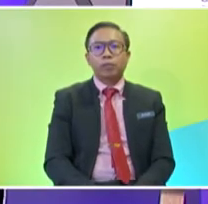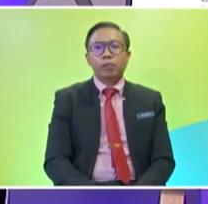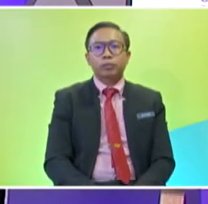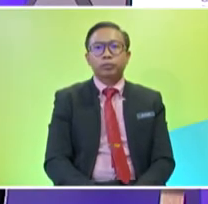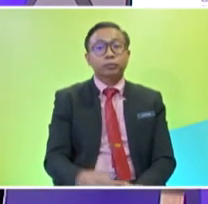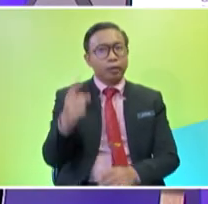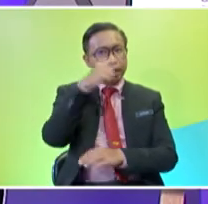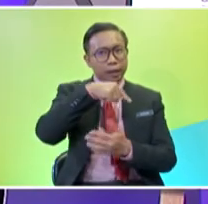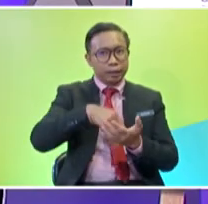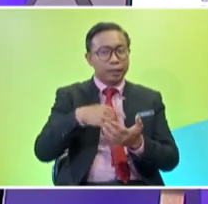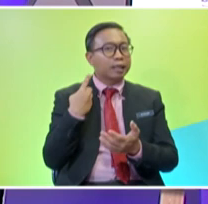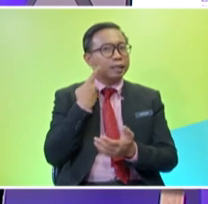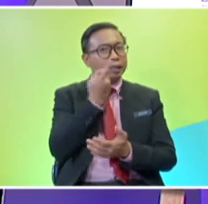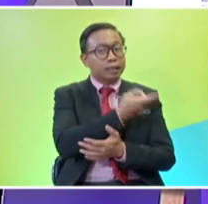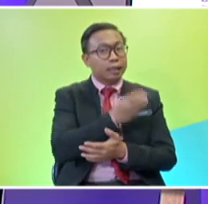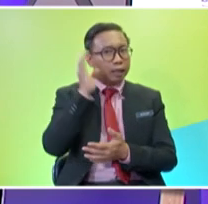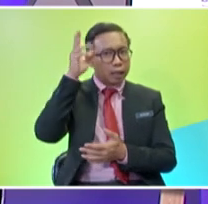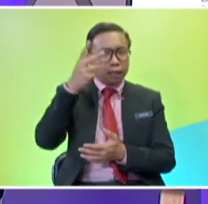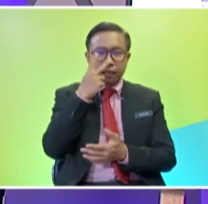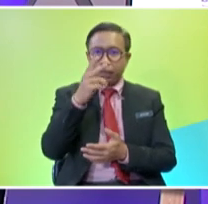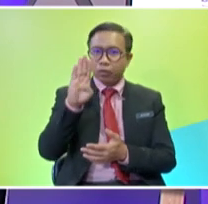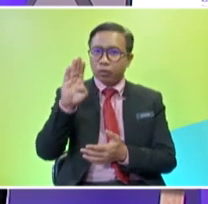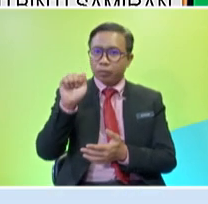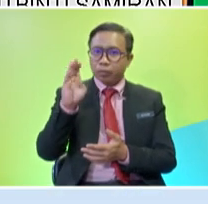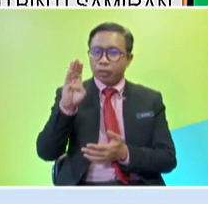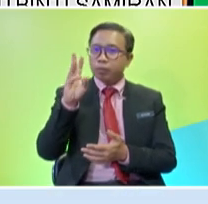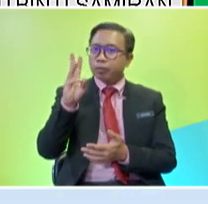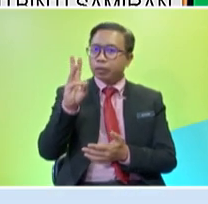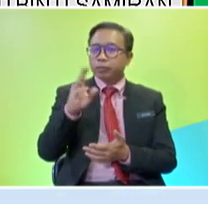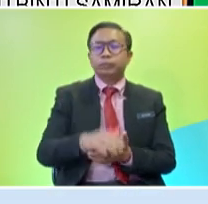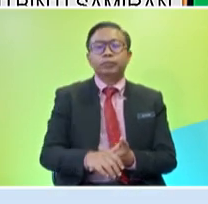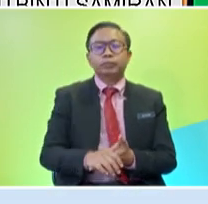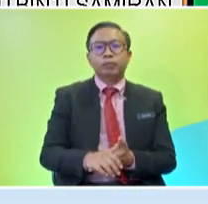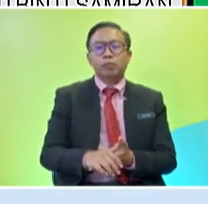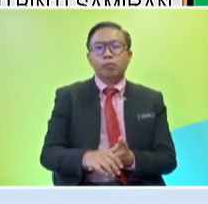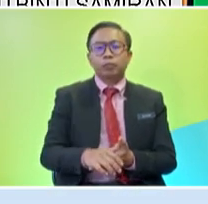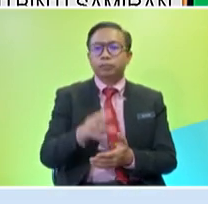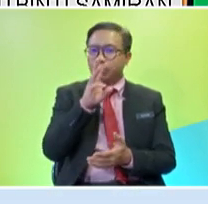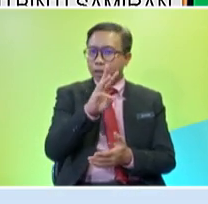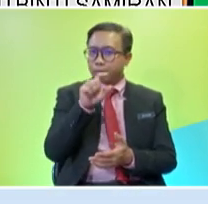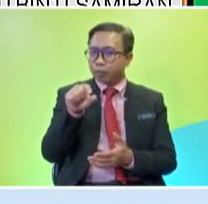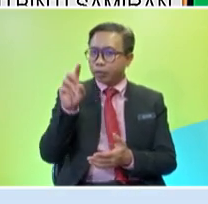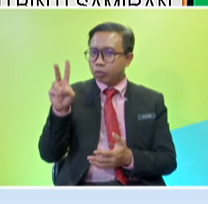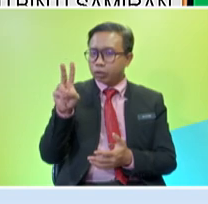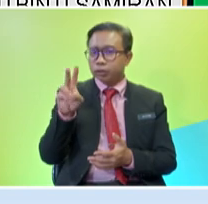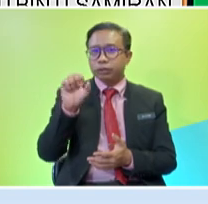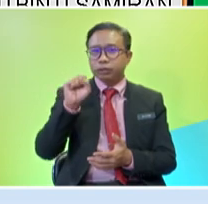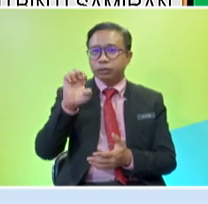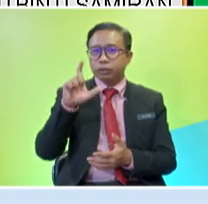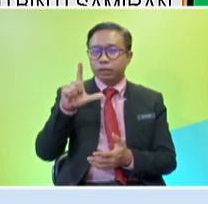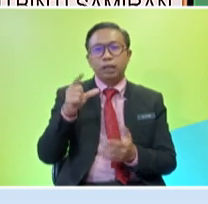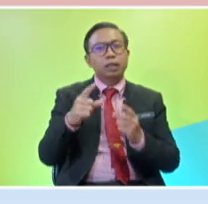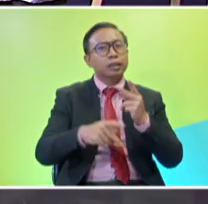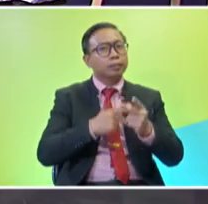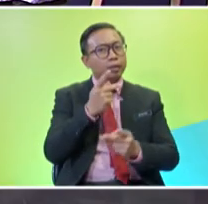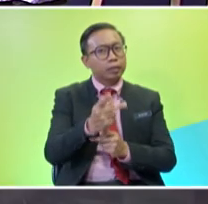kita akan tengok bab 6 Electro kimia bedak berdasarkan enam puluhan dua sel kimia Oke